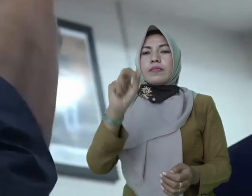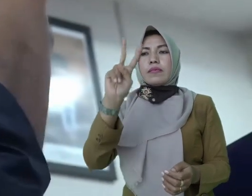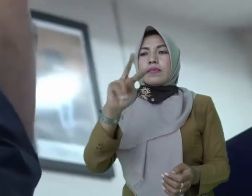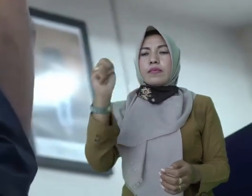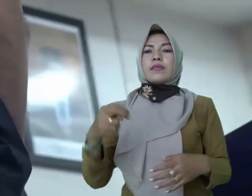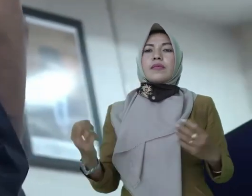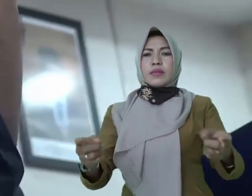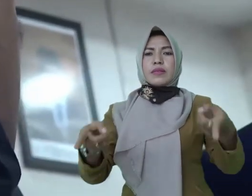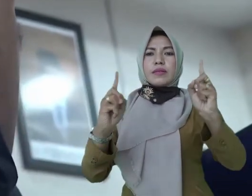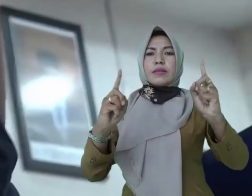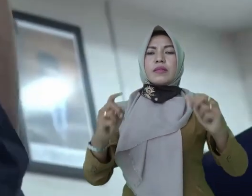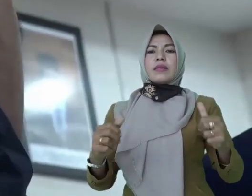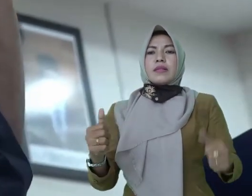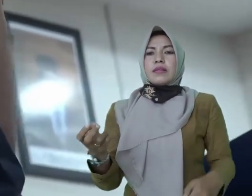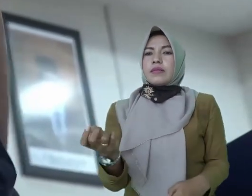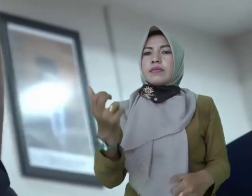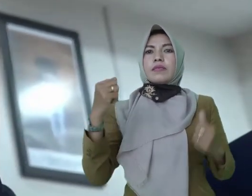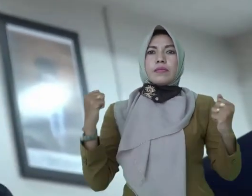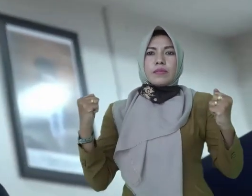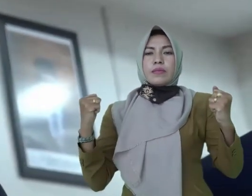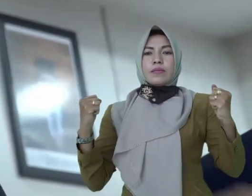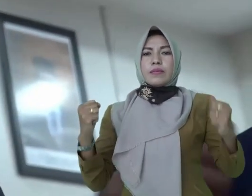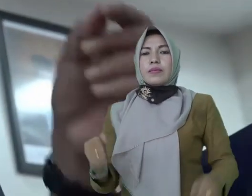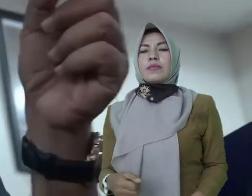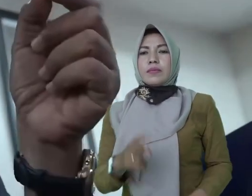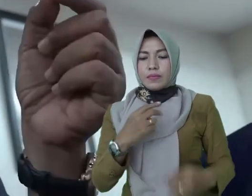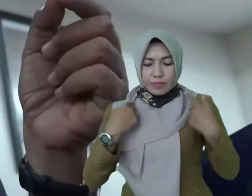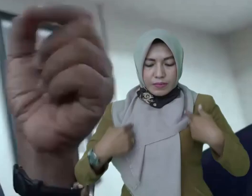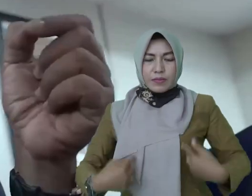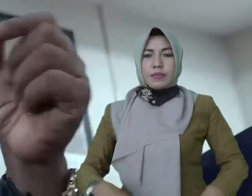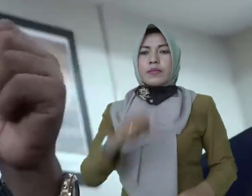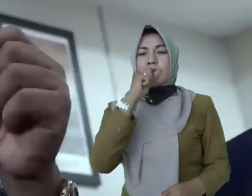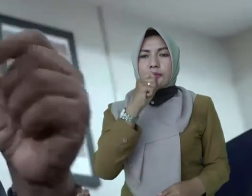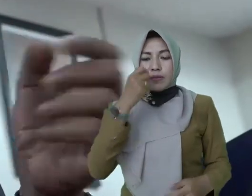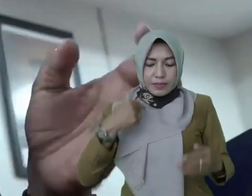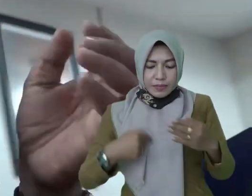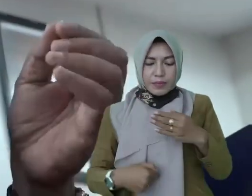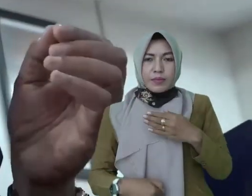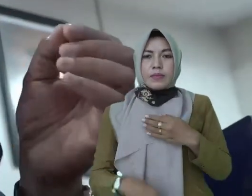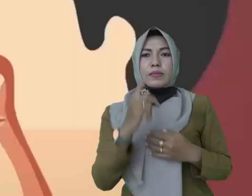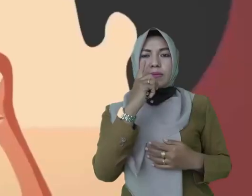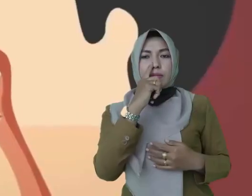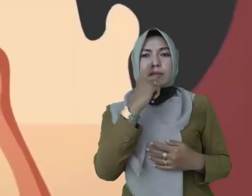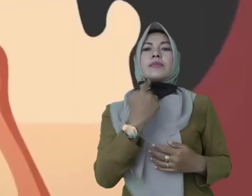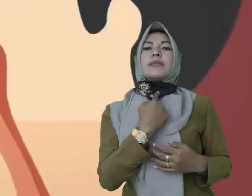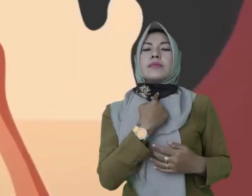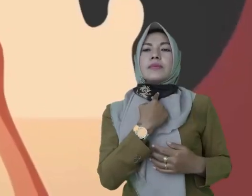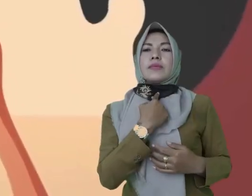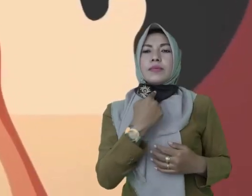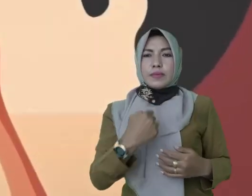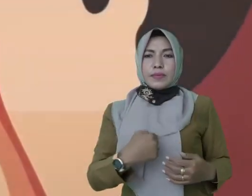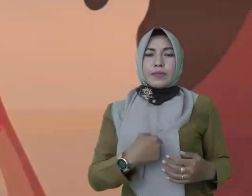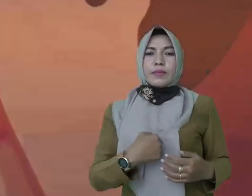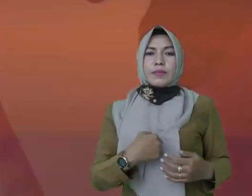virulen namanya, sangat-sangat ganas atau bahasa sangat menyebabkan kerusakan pada tubuh. Jadi kalau batuk masuklah dia misalnya di